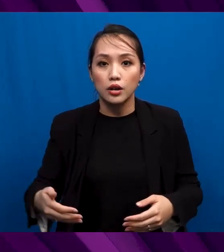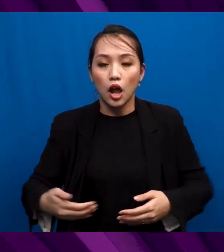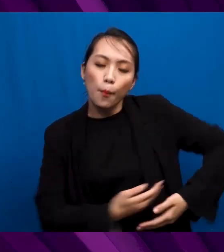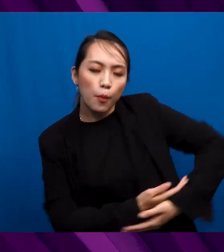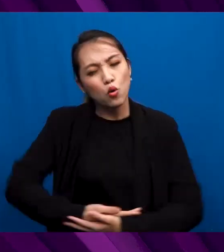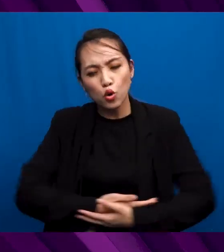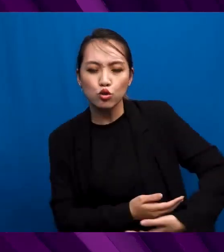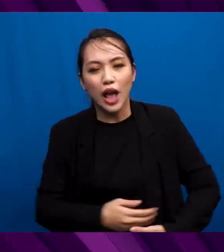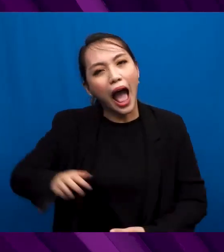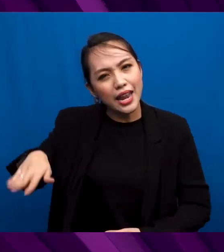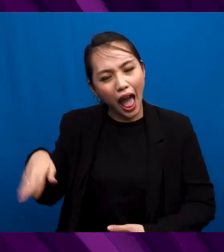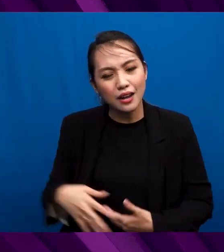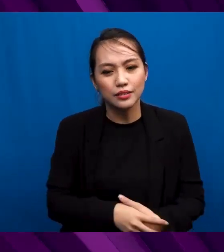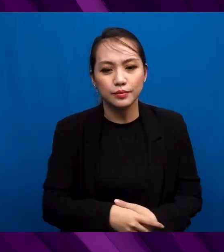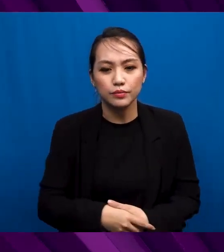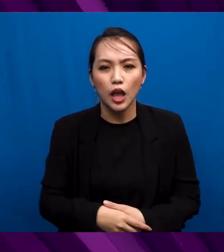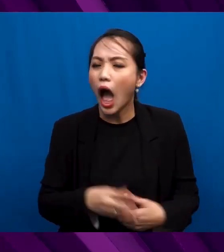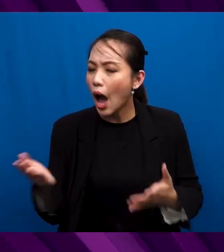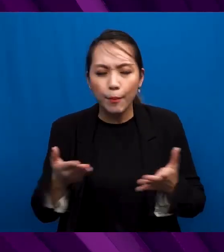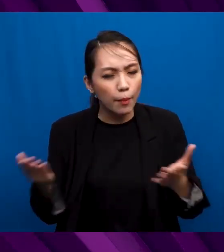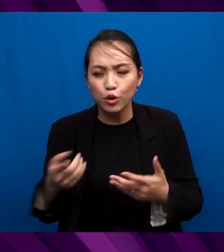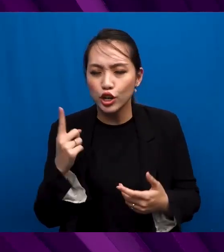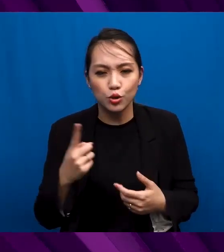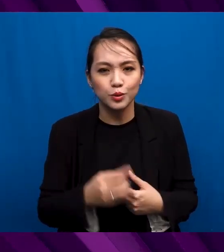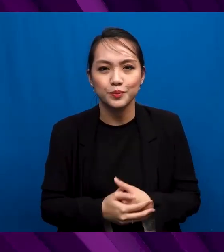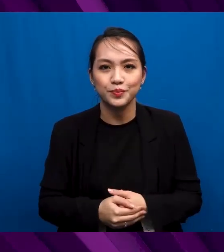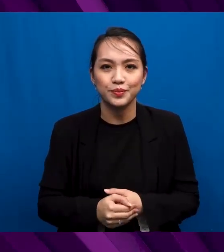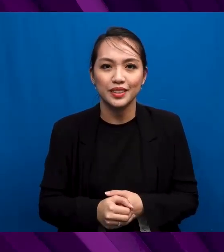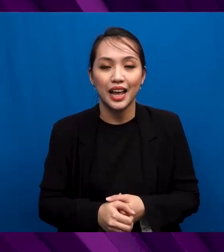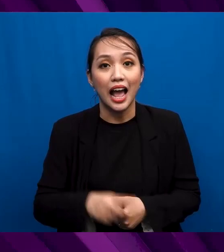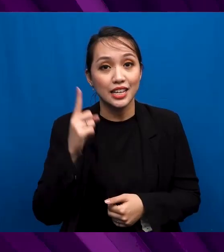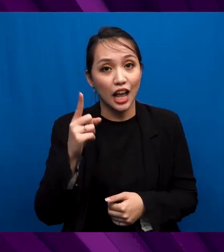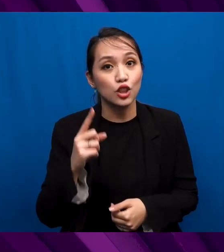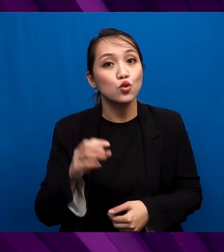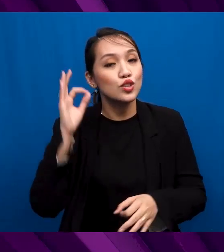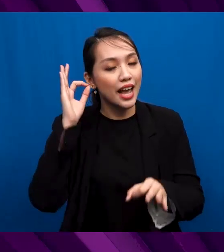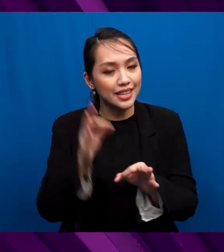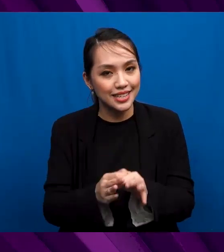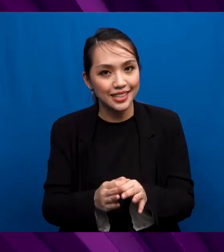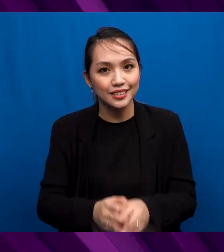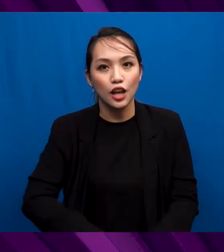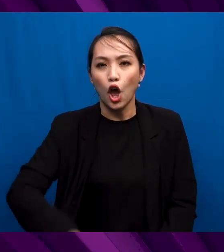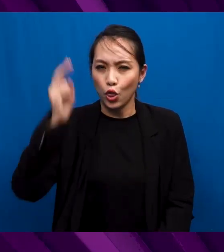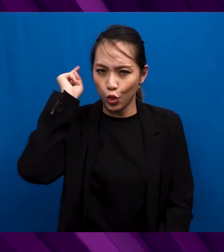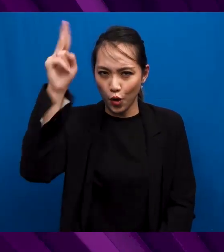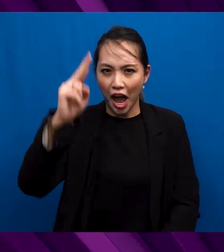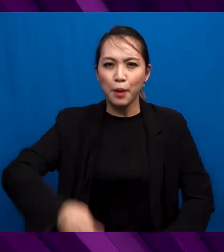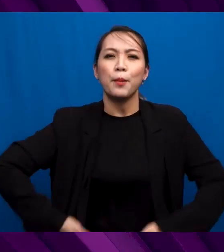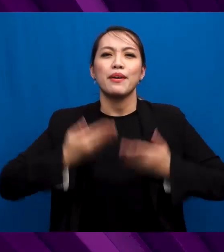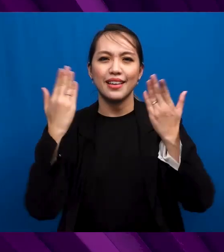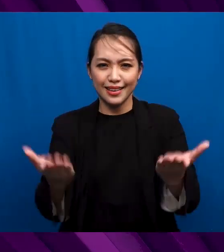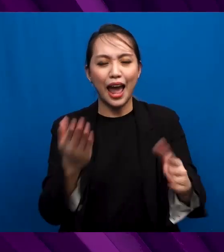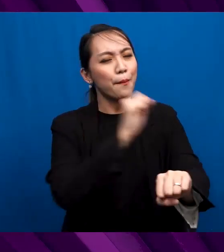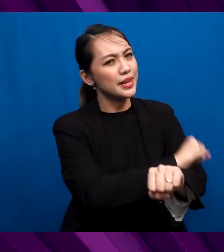pelayanan, gereja, anything. Yang satu janji Tuhan lewat Musa, berkat itu, I will enable you. The Lord